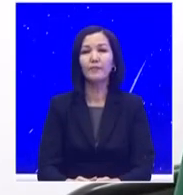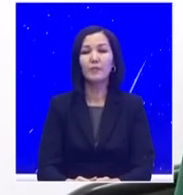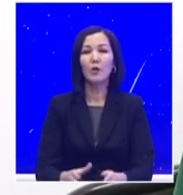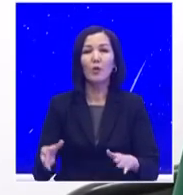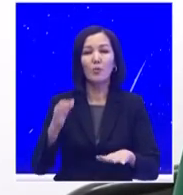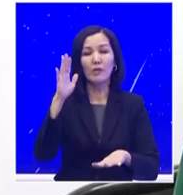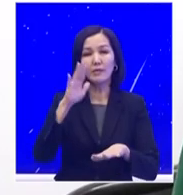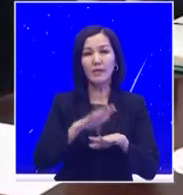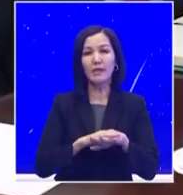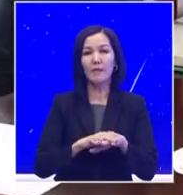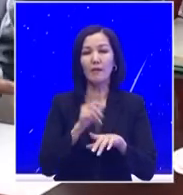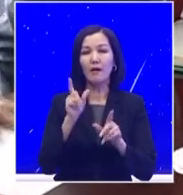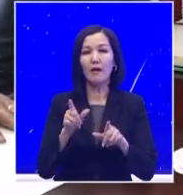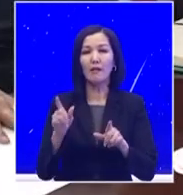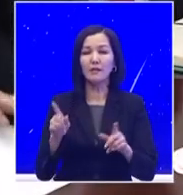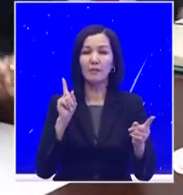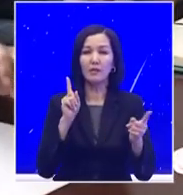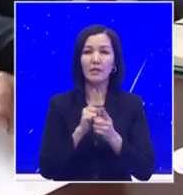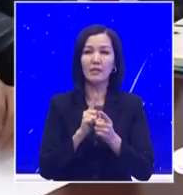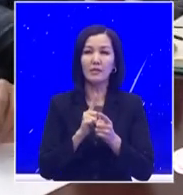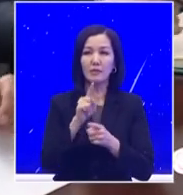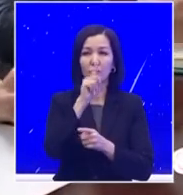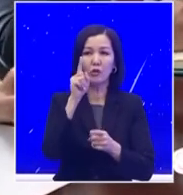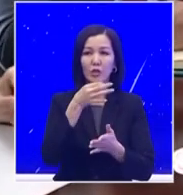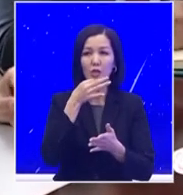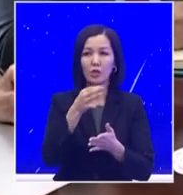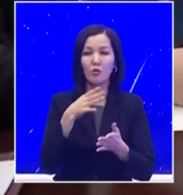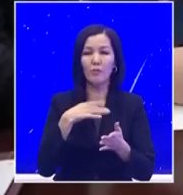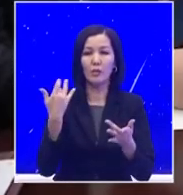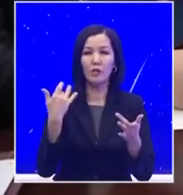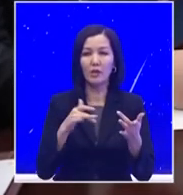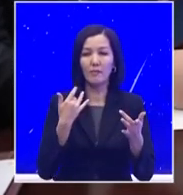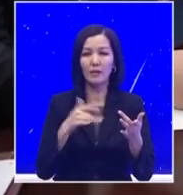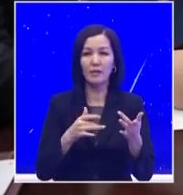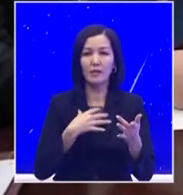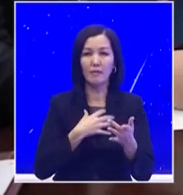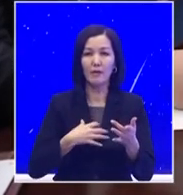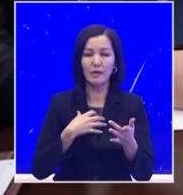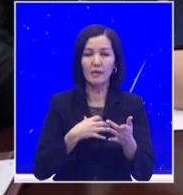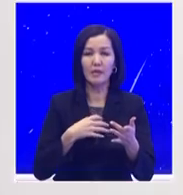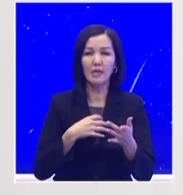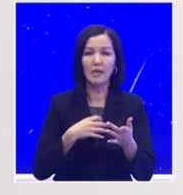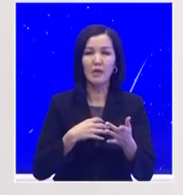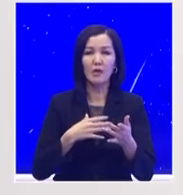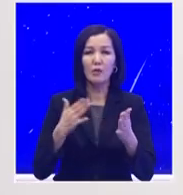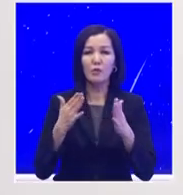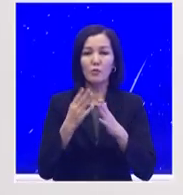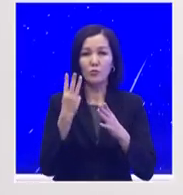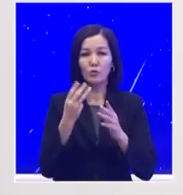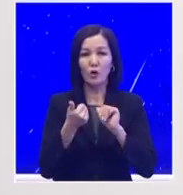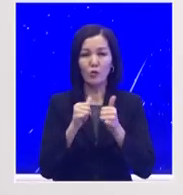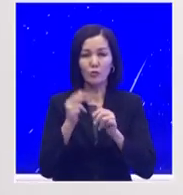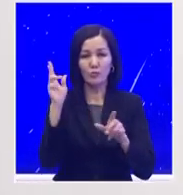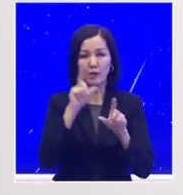басшысы тұрғындарды жеке-жеке қабылдап сұрақтарына жауап берді. Жамбылдықтарды толғандыққан мәселелер қатарында үш ауысымдық мектеп жайы